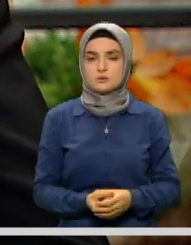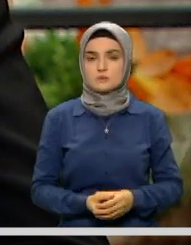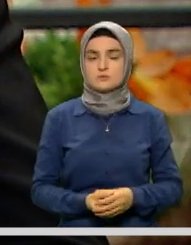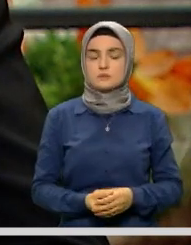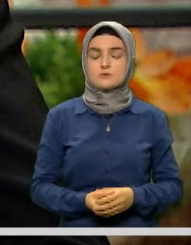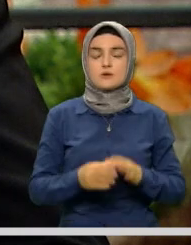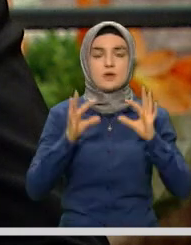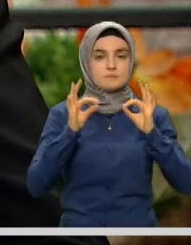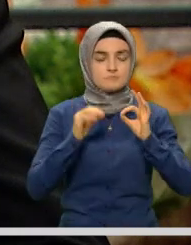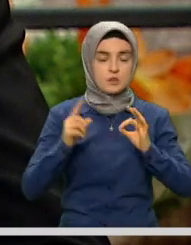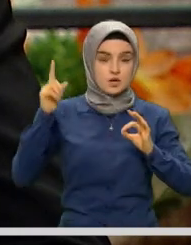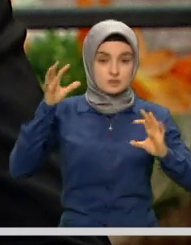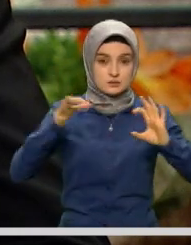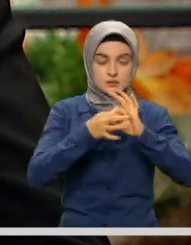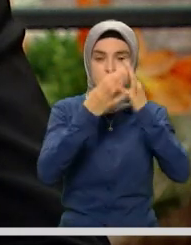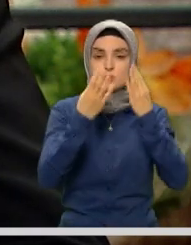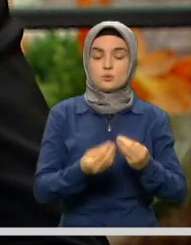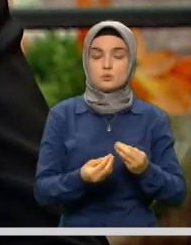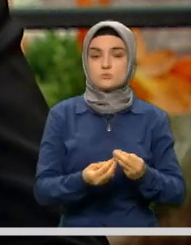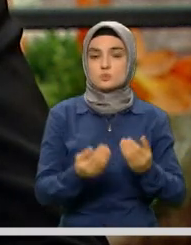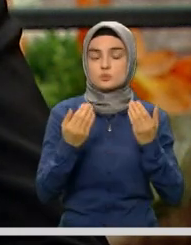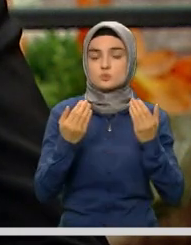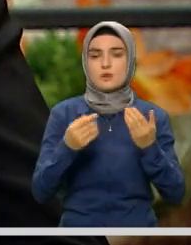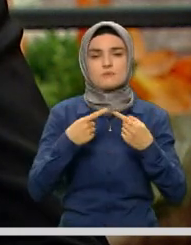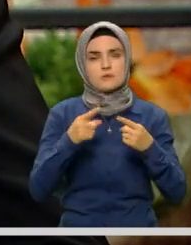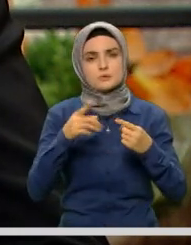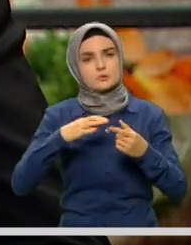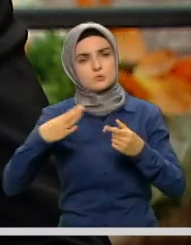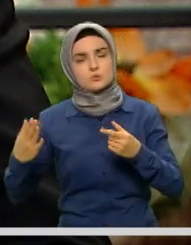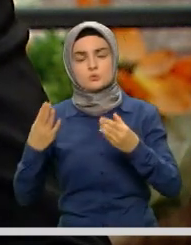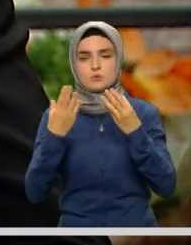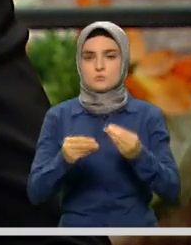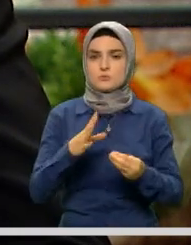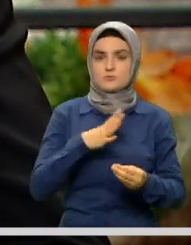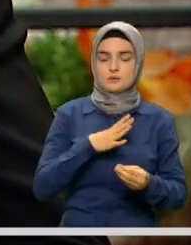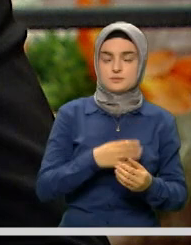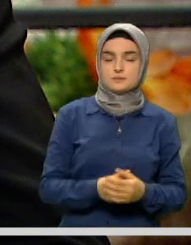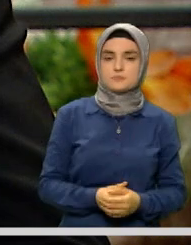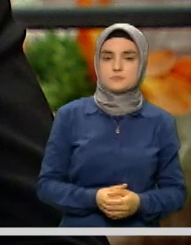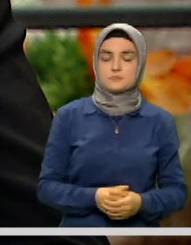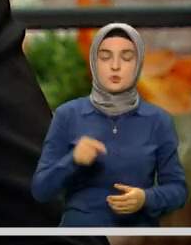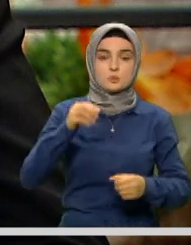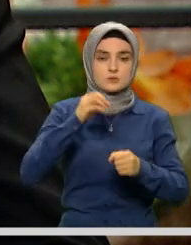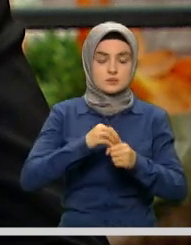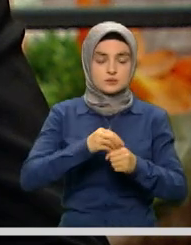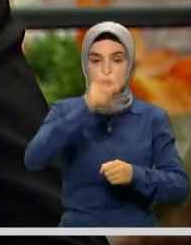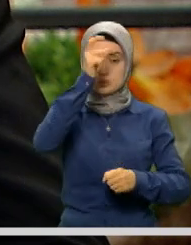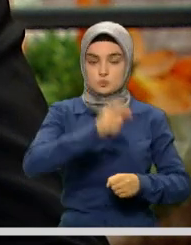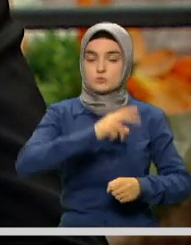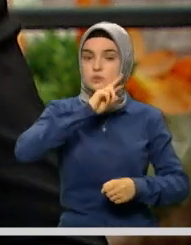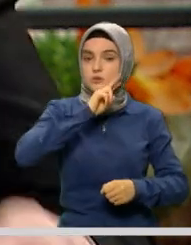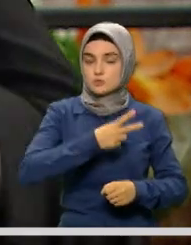Allah'la irtibatımızı sağlayan duanın farklı bir boyutunu ifade ediyor. Onun için kulla günah, kulla